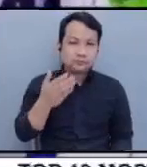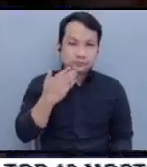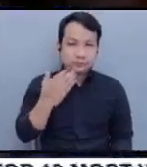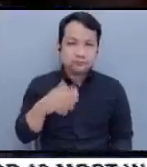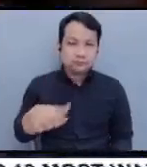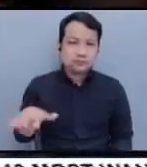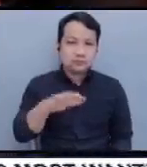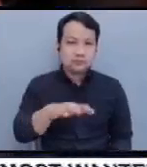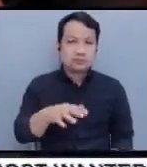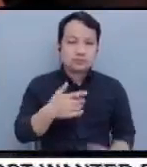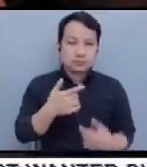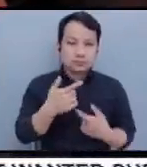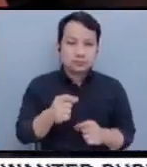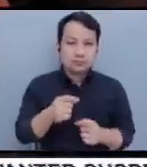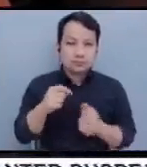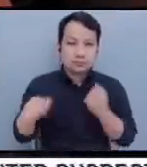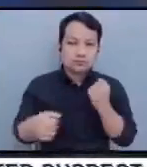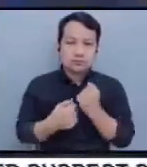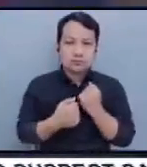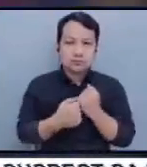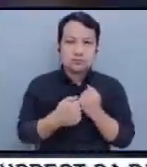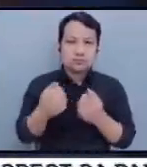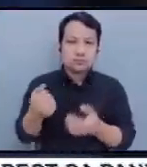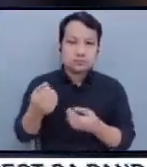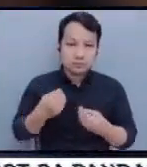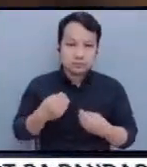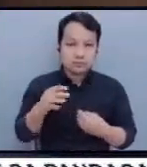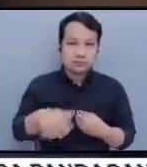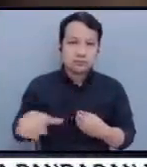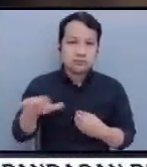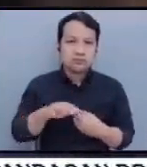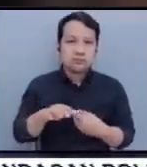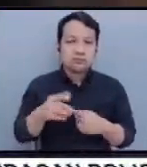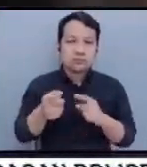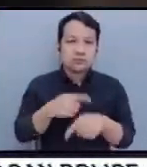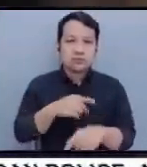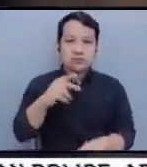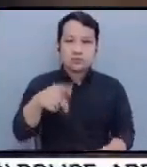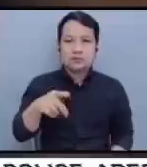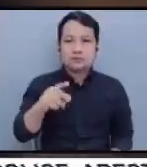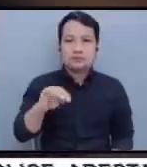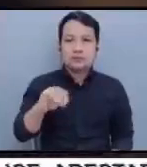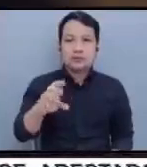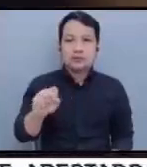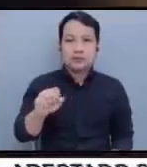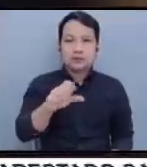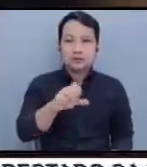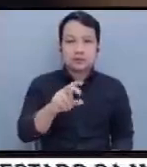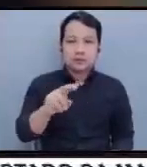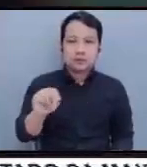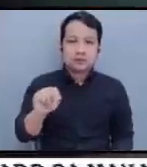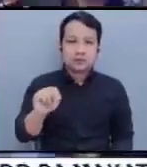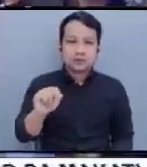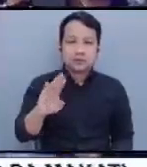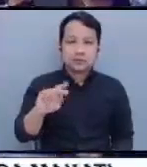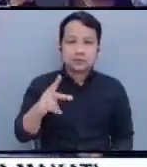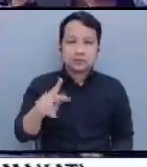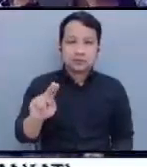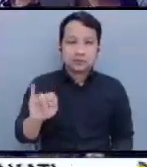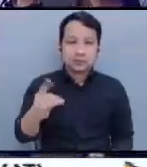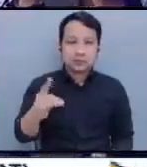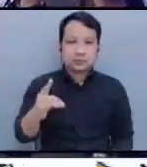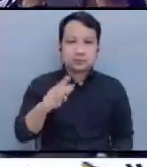sa tiwala at suporta na ibinigay sa kanya ng mga tagapandakan San Andres, Bukid at Baseco. Ani Pacquiao